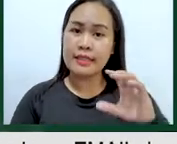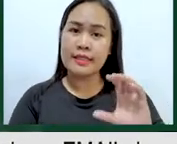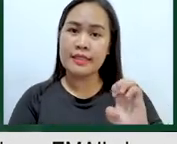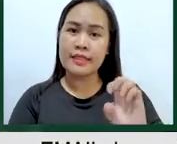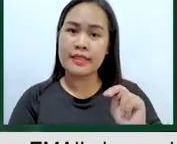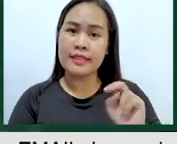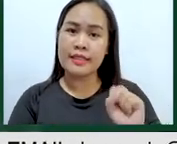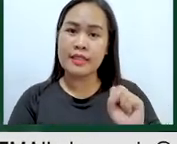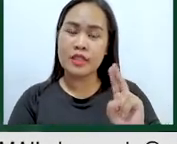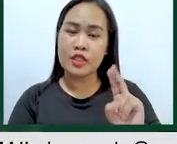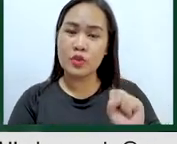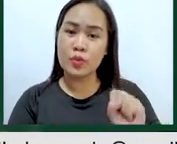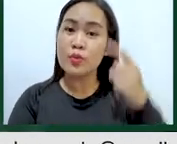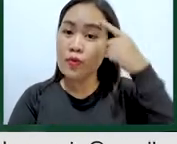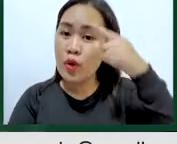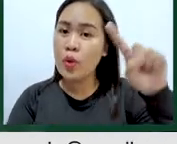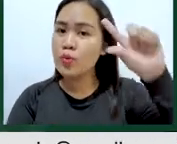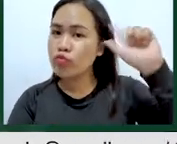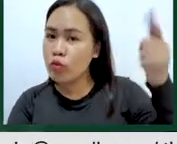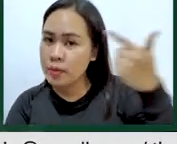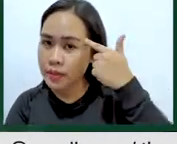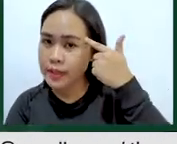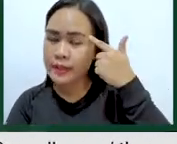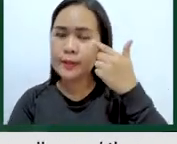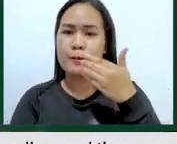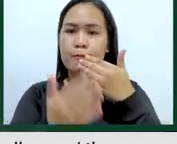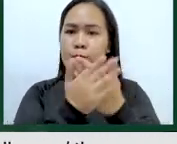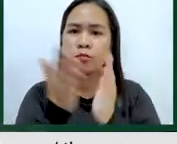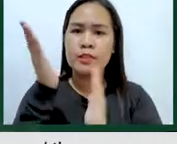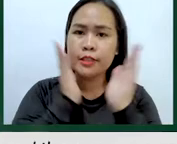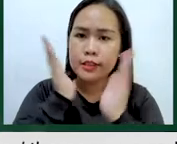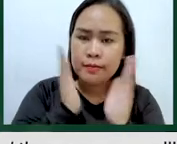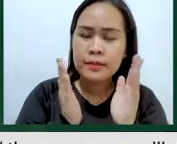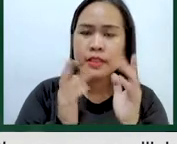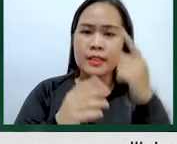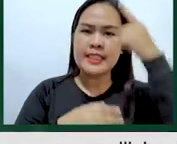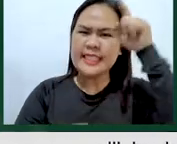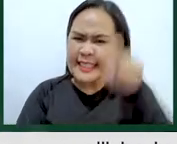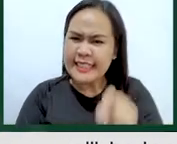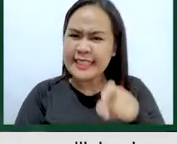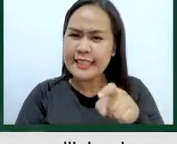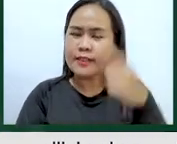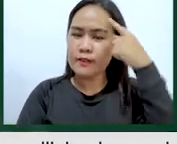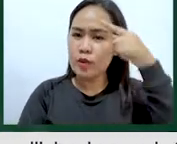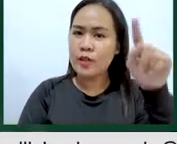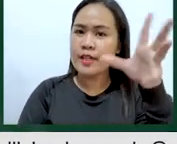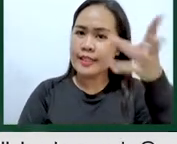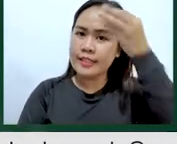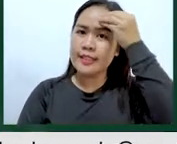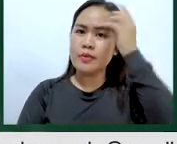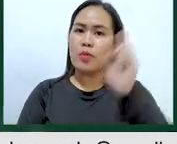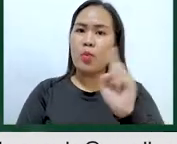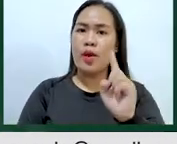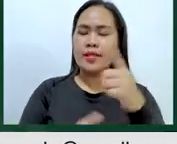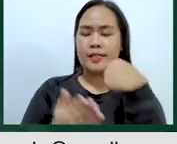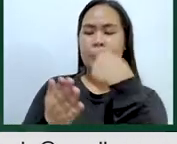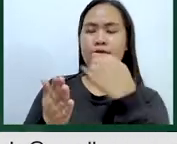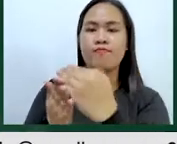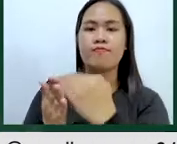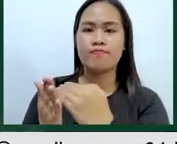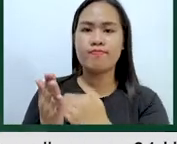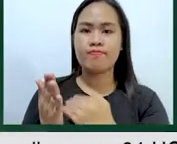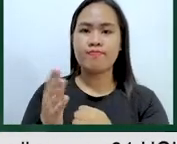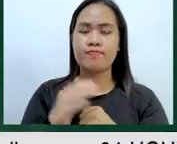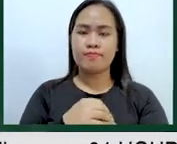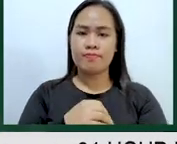sa local government para po mas maihatid namin ang mas efficient, no, na serbisyo para po sa ating mga kabarangay. So